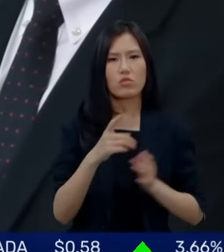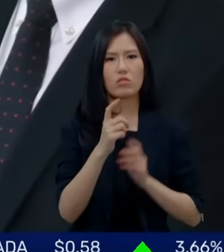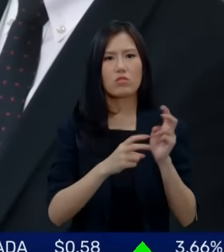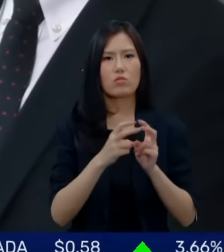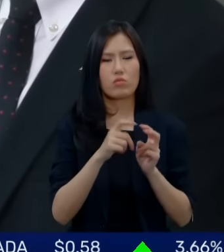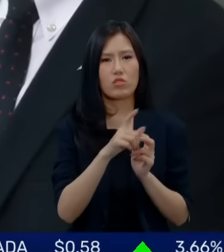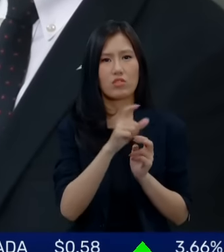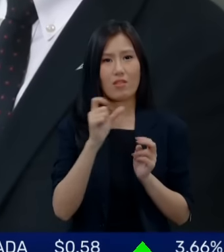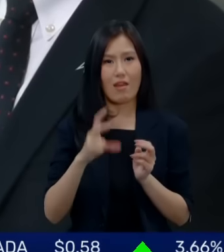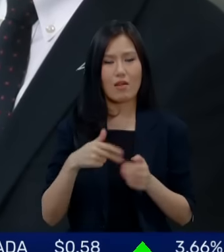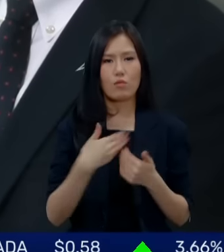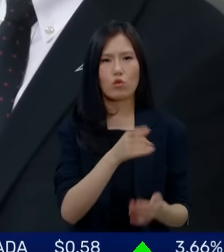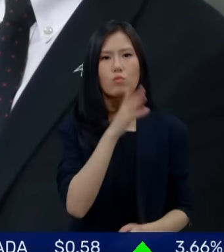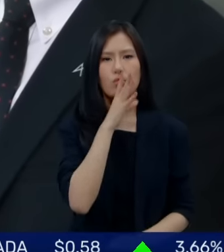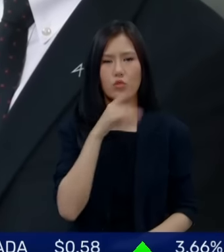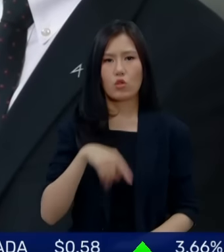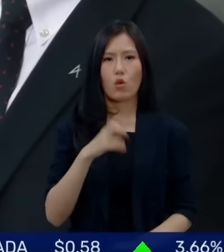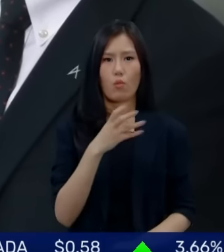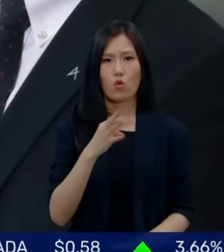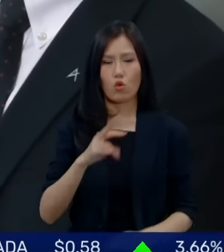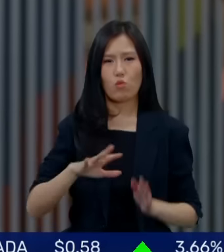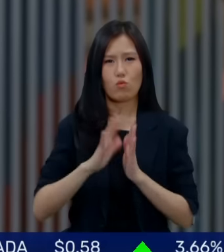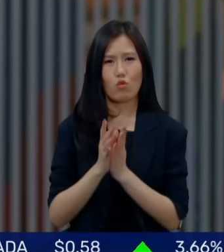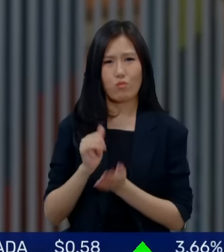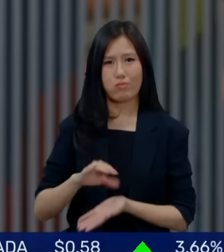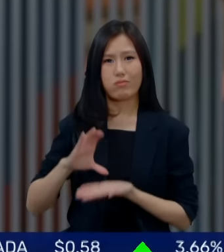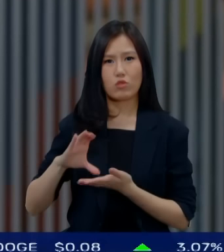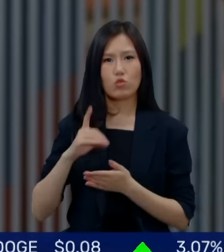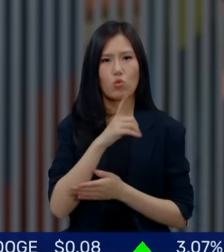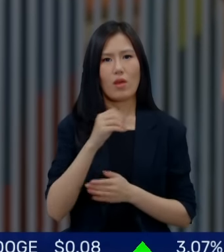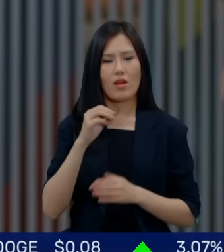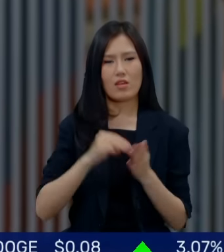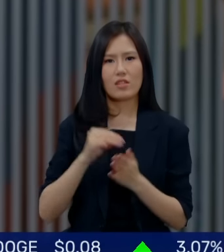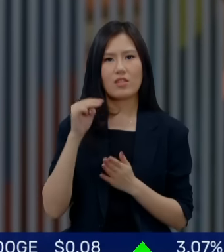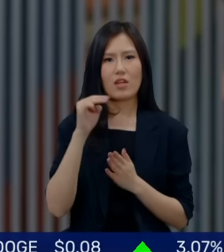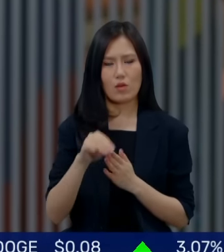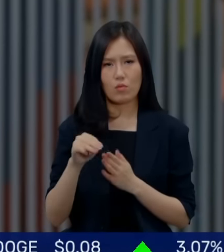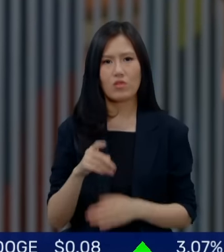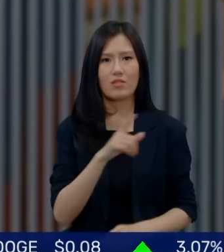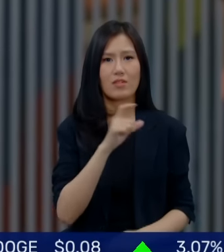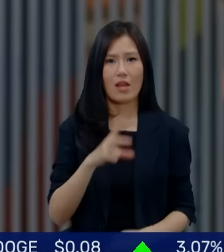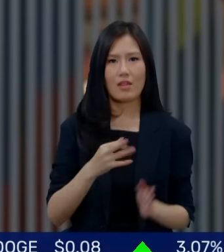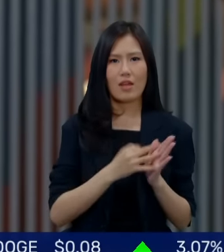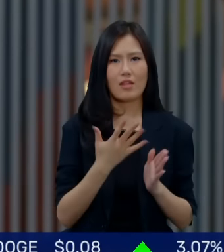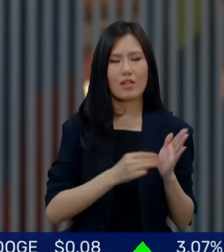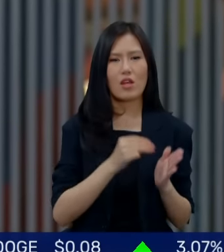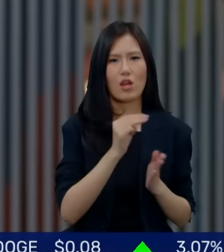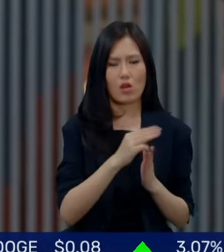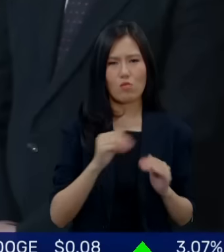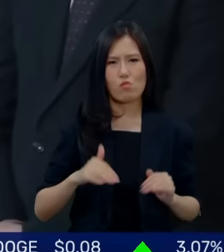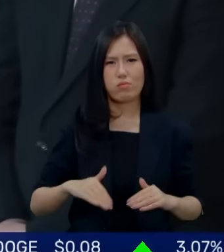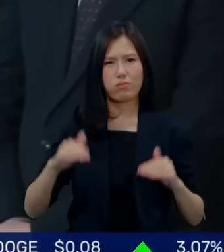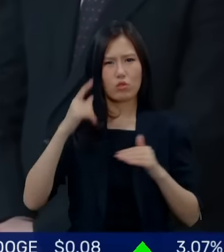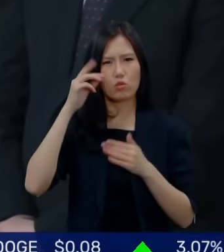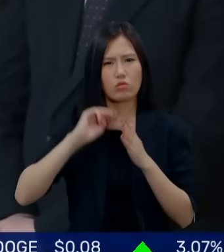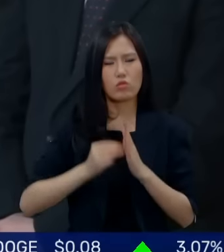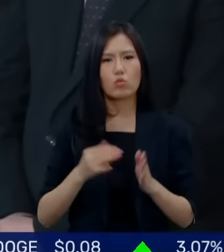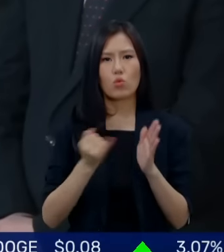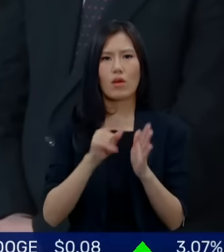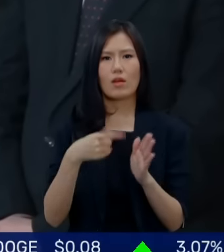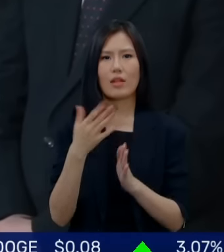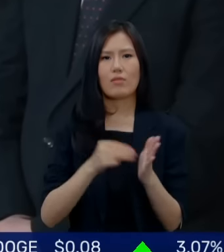зориулах юм байна. За түүнчлэн энэ онд нийт хөрөнгөө 110 тэрбум төгрөгт зээлийн багцыг 85 тэрбум төгрөгт хүргэж 6.5 тэрбум